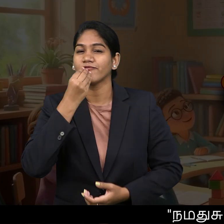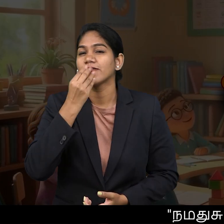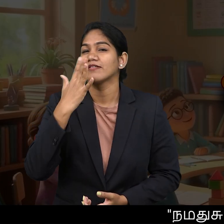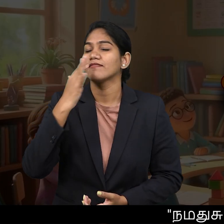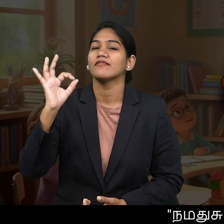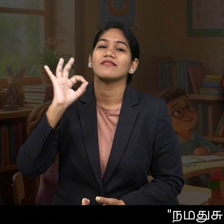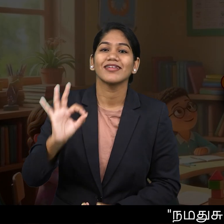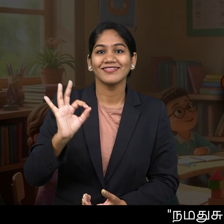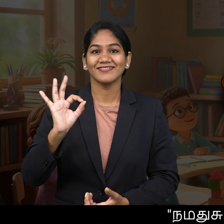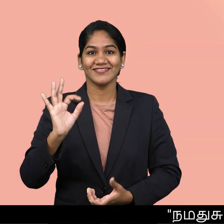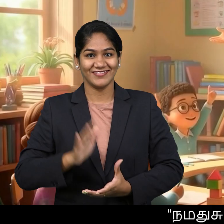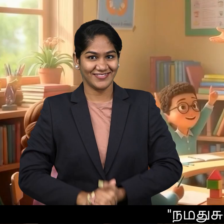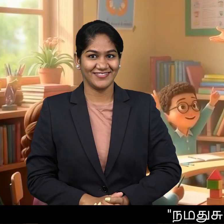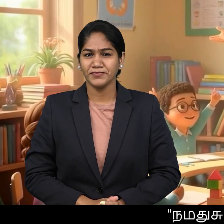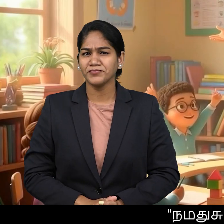தலைப்பை கொண்டு வந்துள்ளேன்.